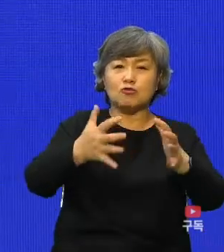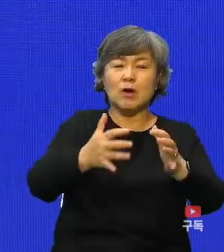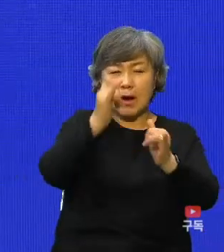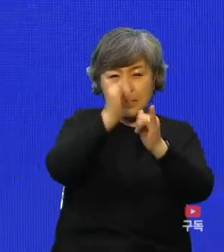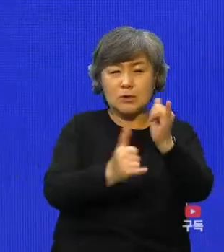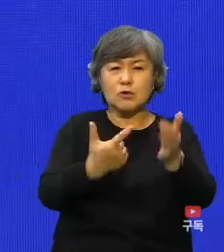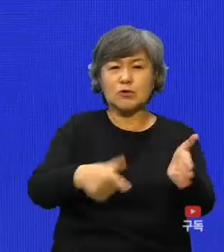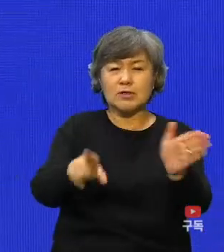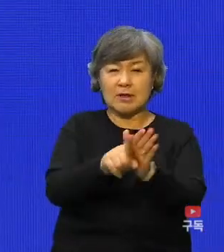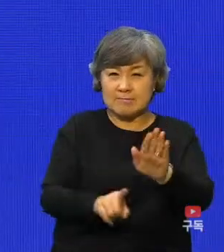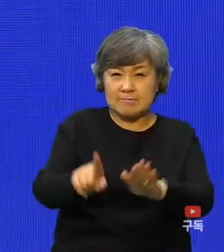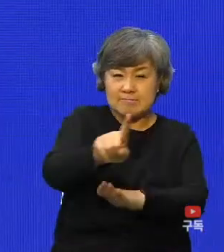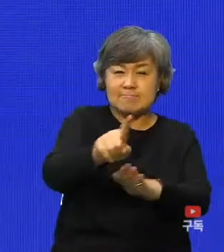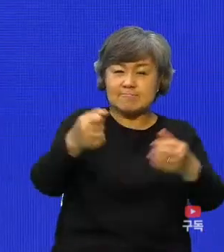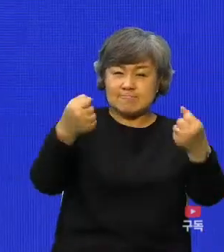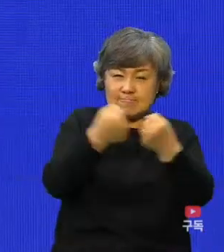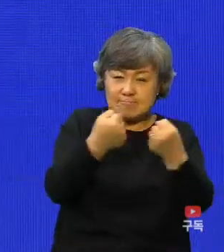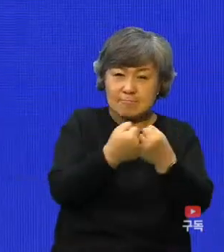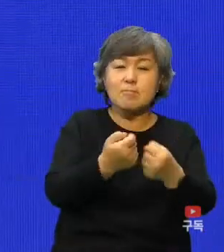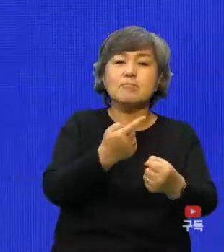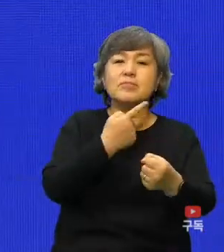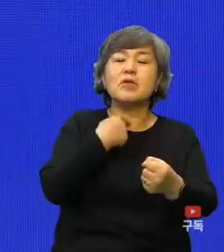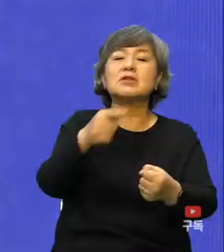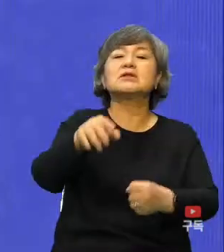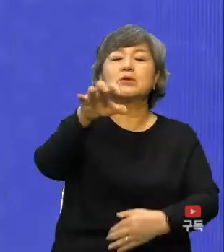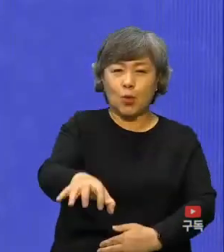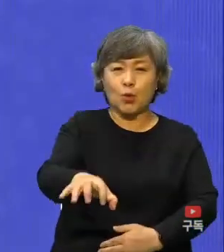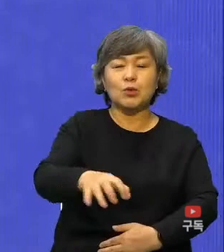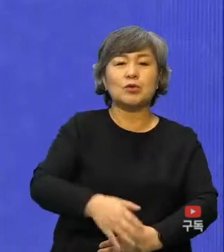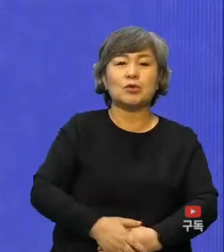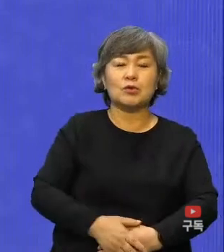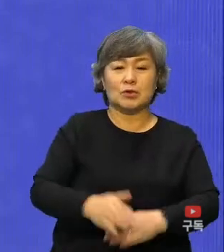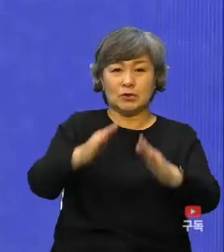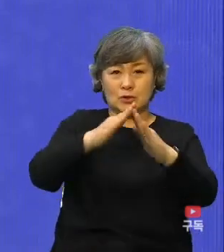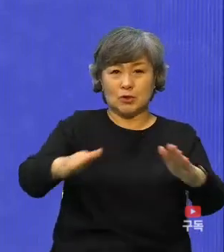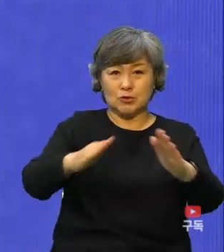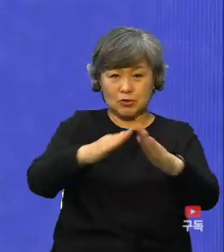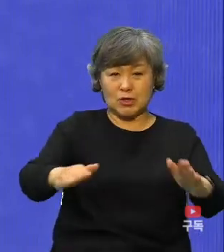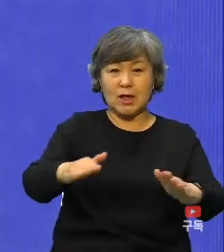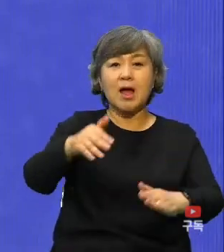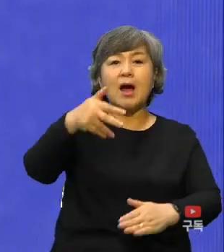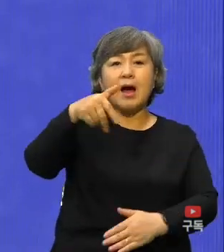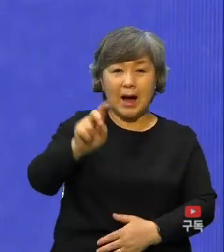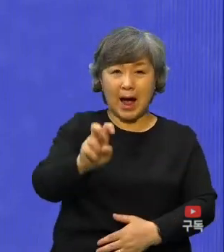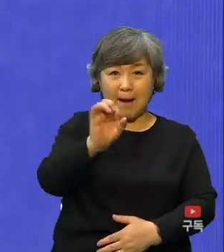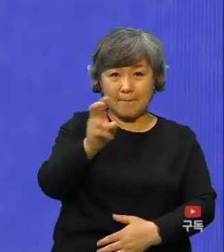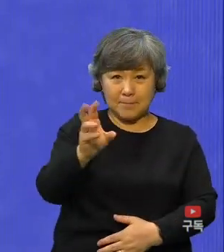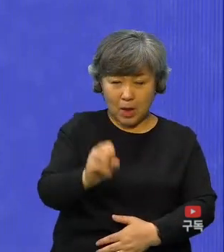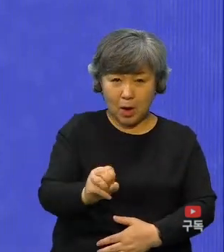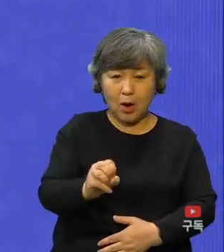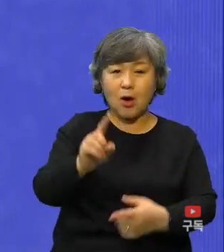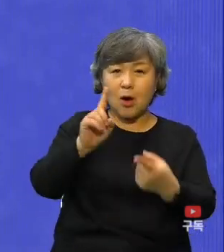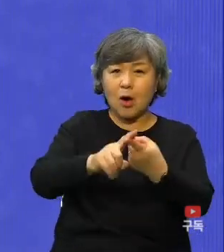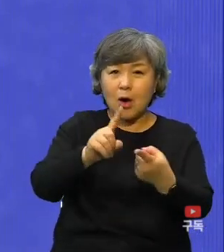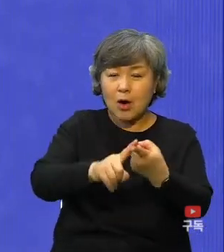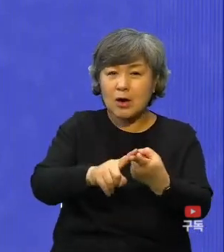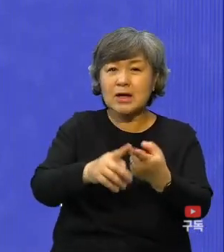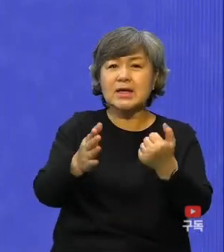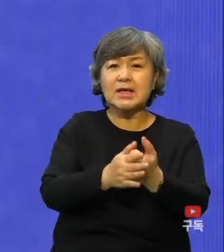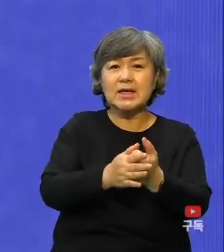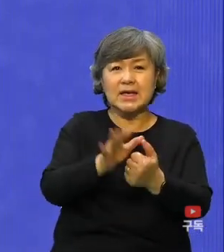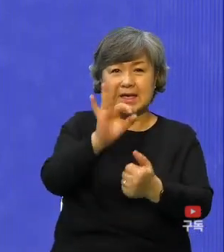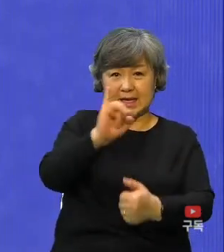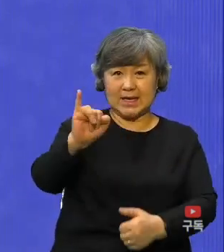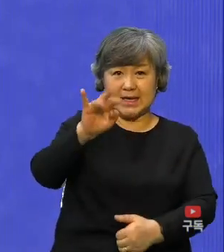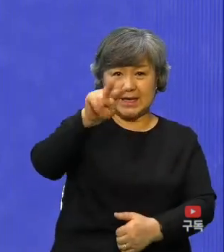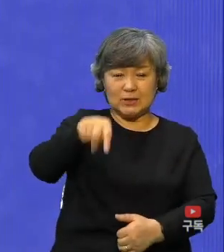언제나 앞장서서 투쟁했던 역사가 녹아있는 곳입니다. 전주의 전라 가명지에 새겨져 있는 양무호남 시부국가라는 이순신